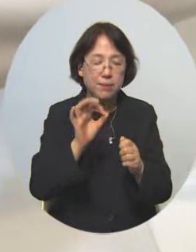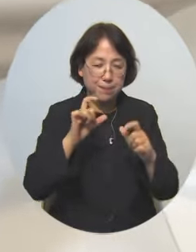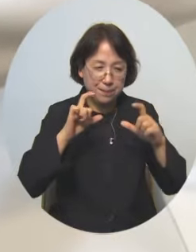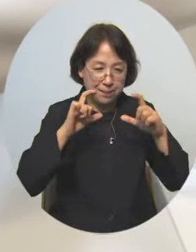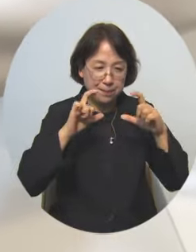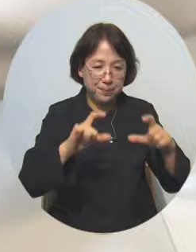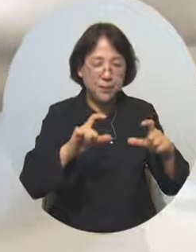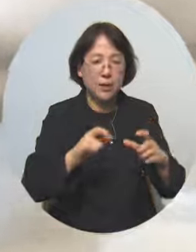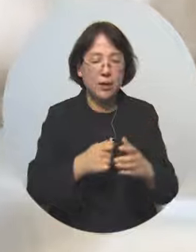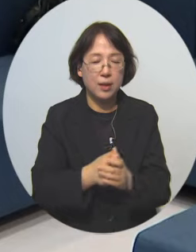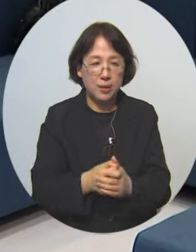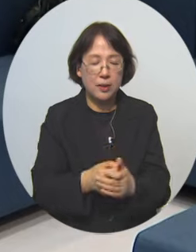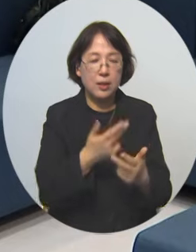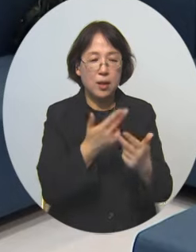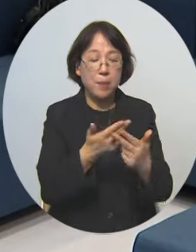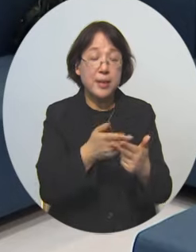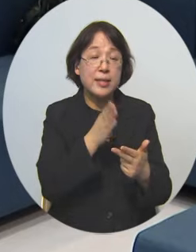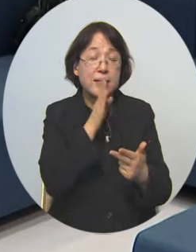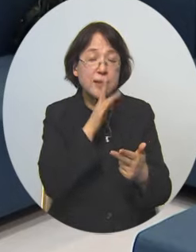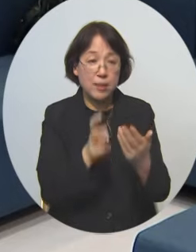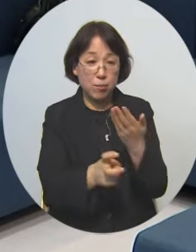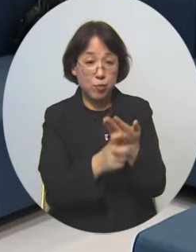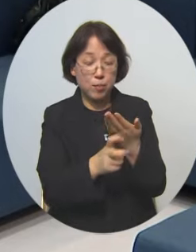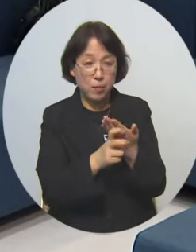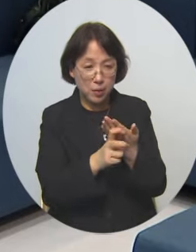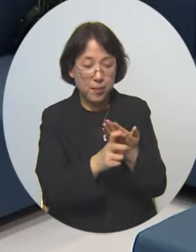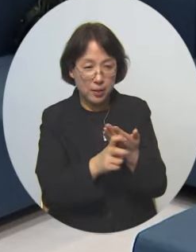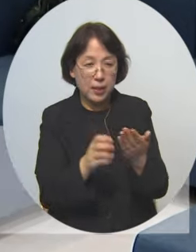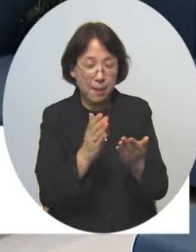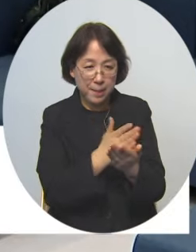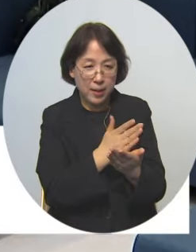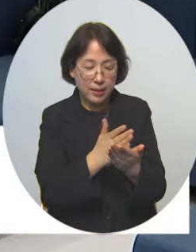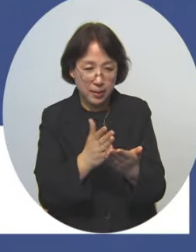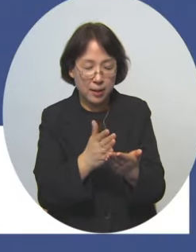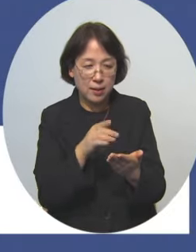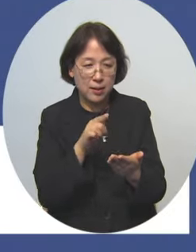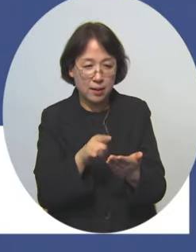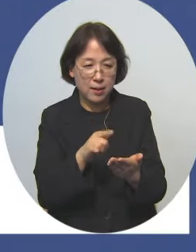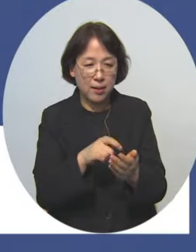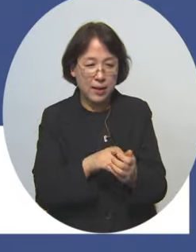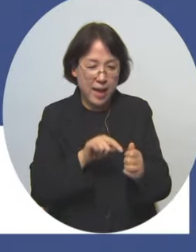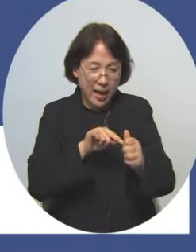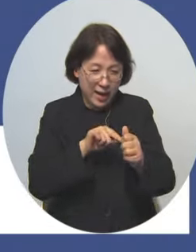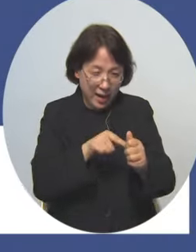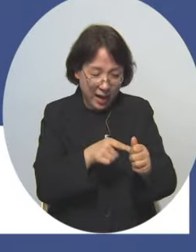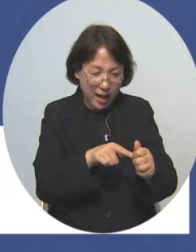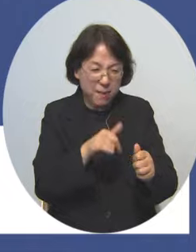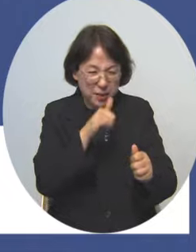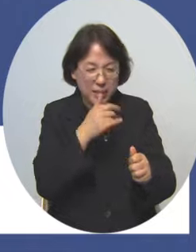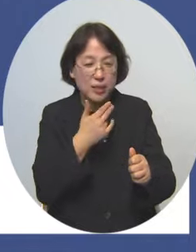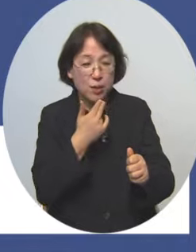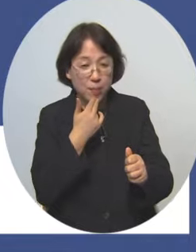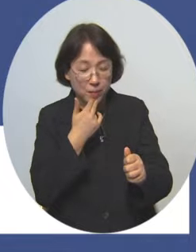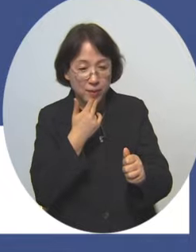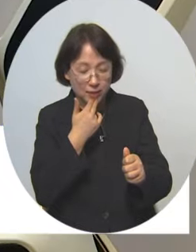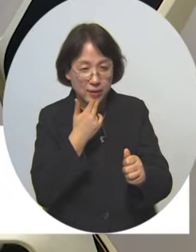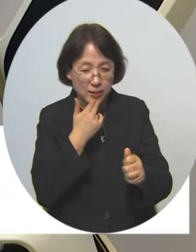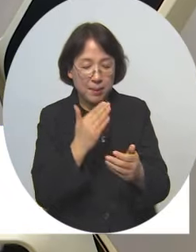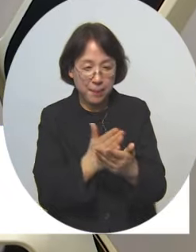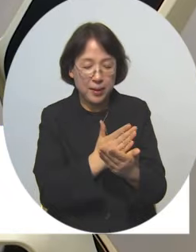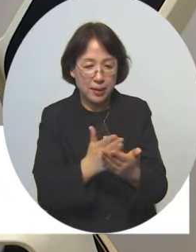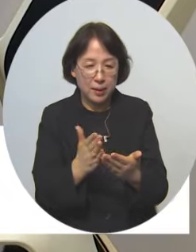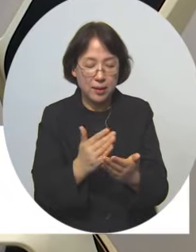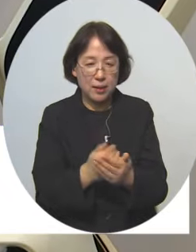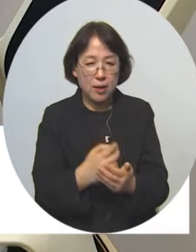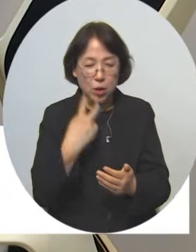부과됩니다. 의협이 실제 법을 위반했는지 가늠할 잣대는 강압과 강제성입니다. 공정위